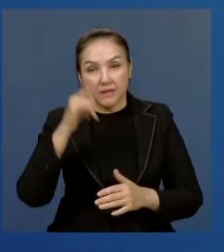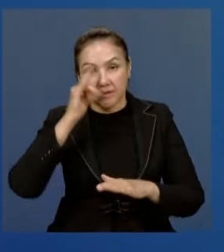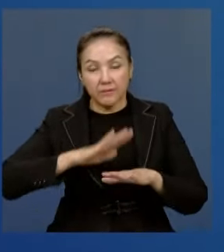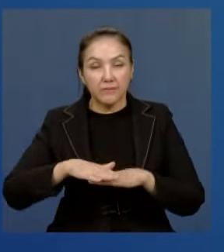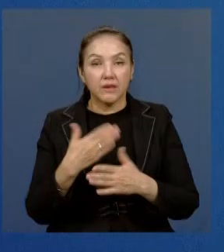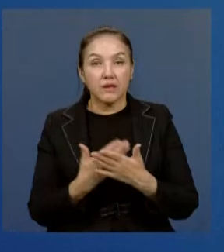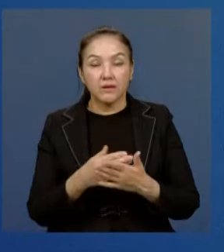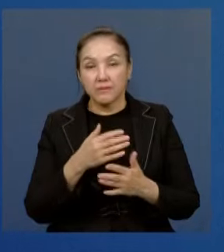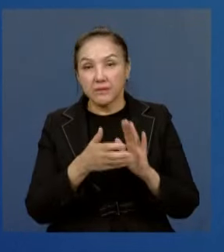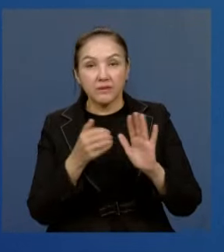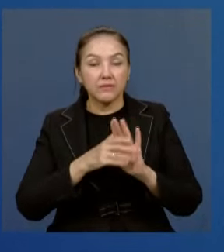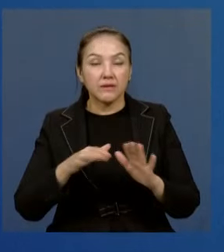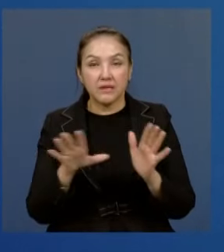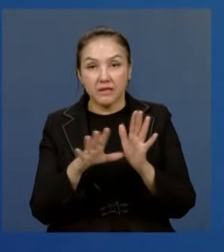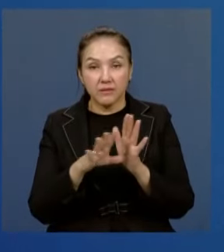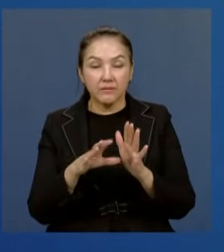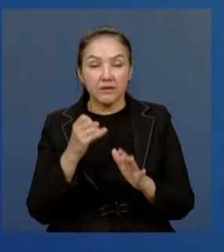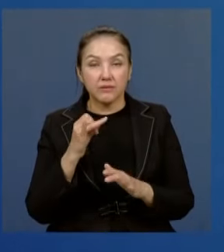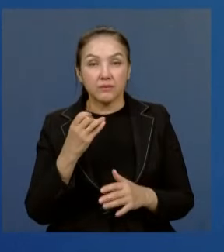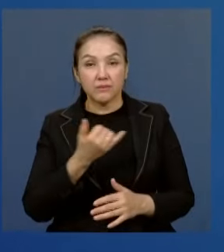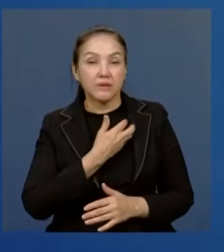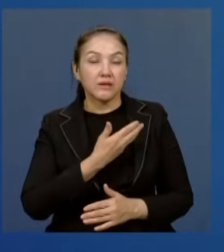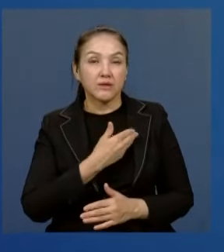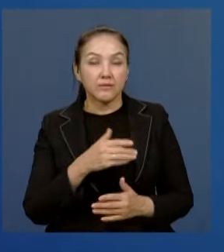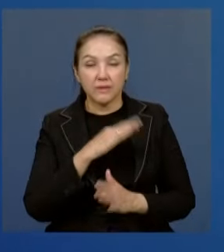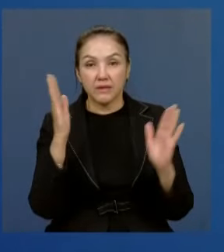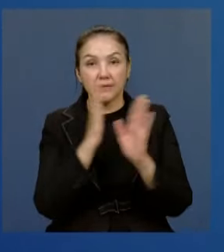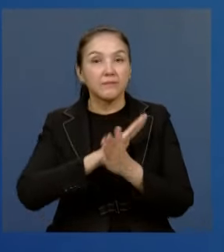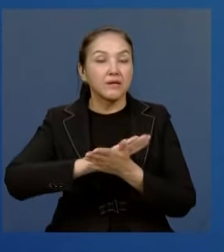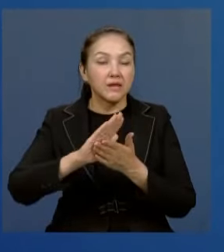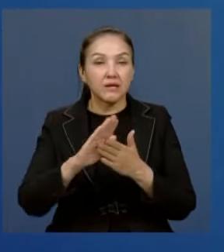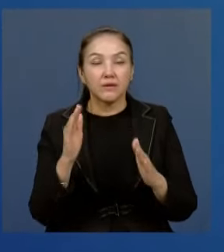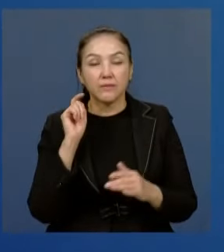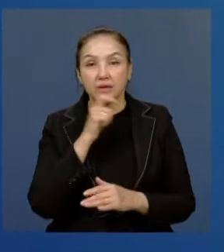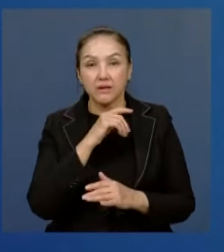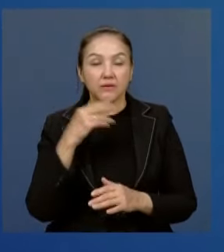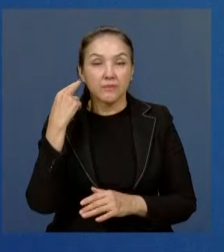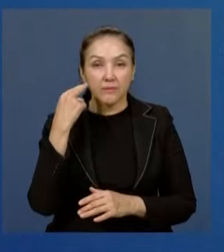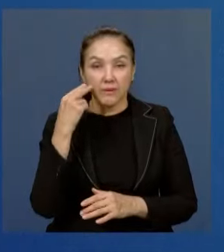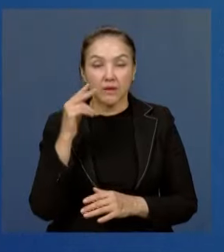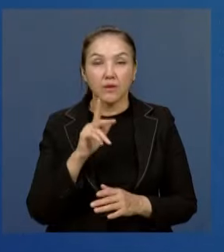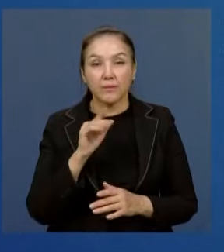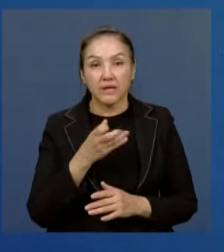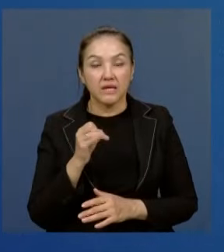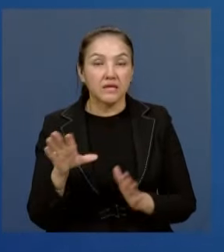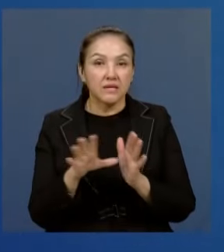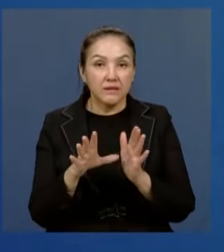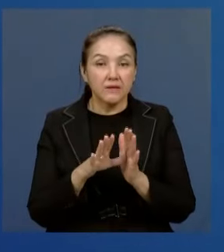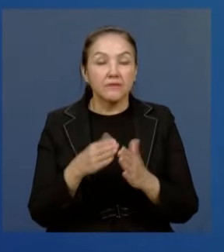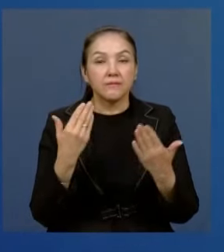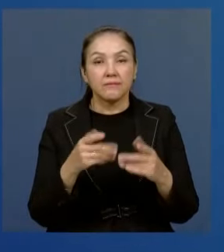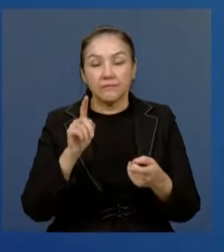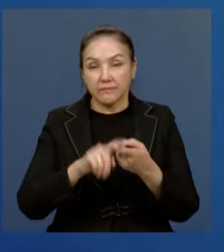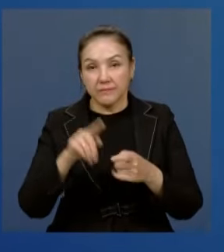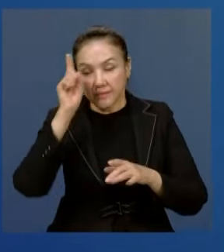сталкивается с дефицитом электроэнергии и Мы нуждаемся в экологически чистых и экономически выгодных источниках энергии в этой